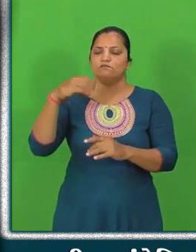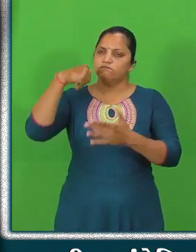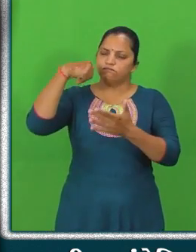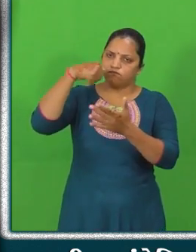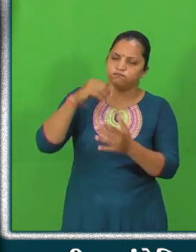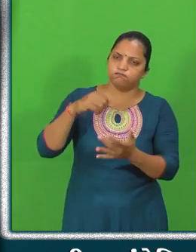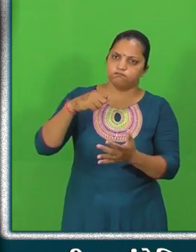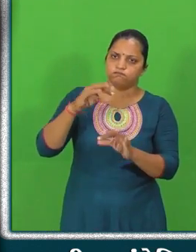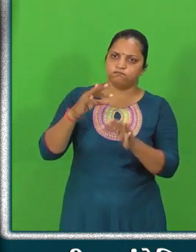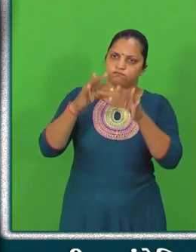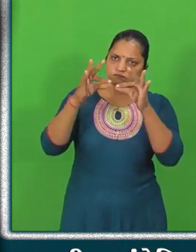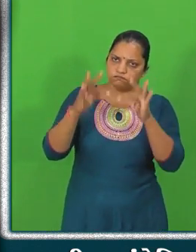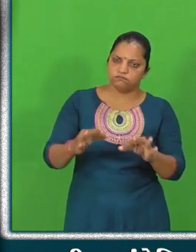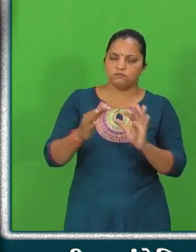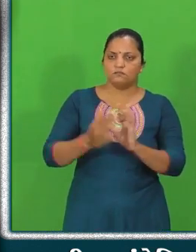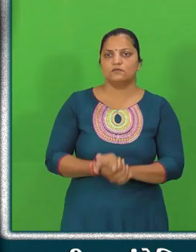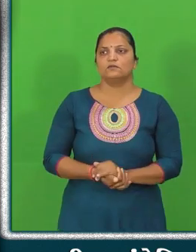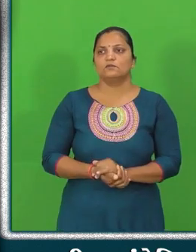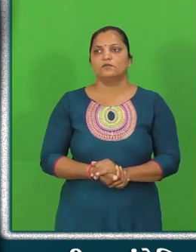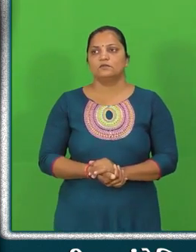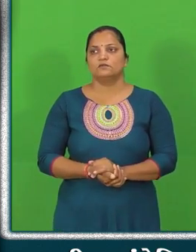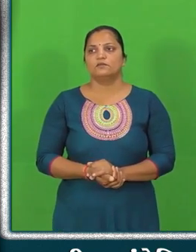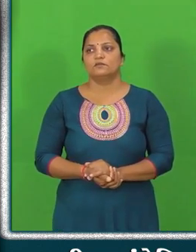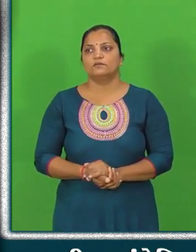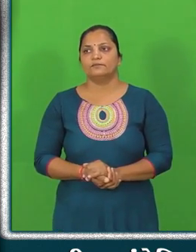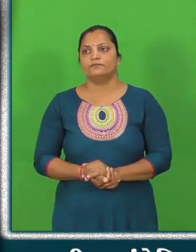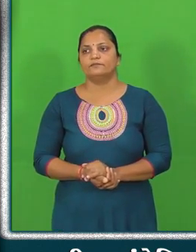અહીંયા સી પર વસ્તુને મૂકી છે આપણે,